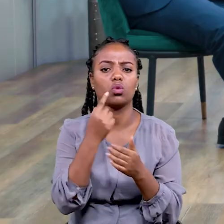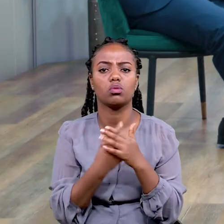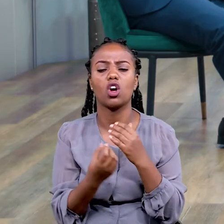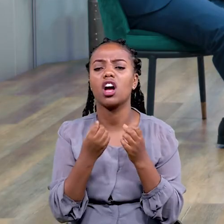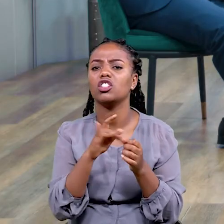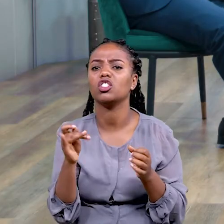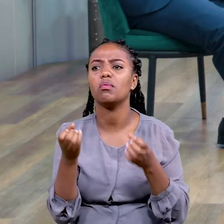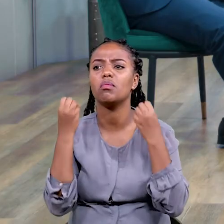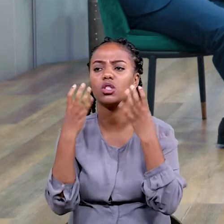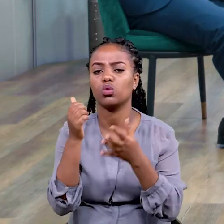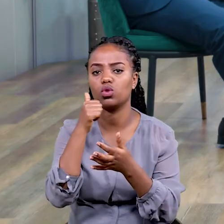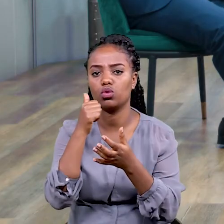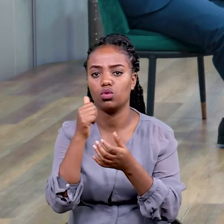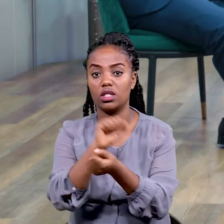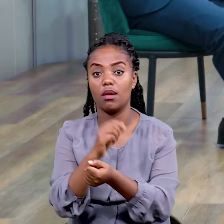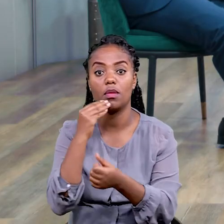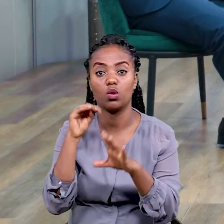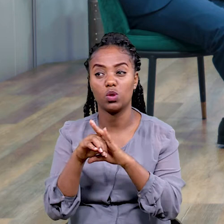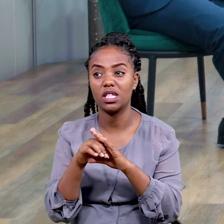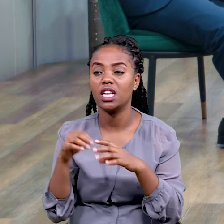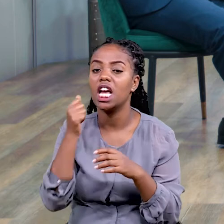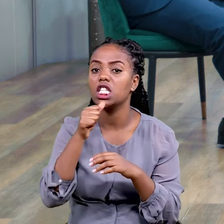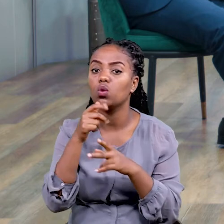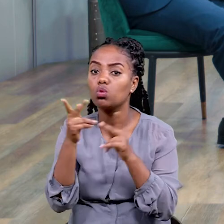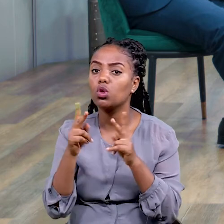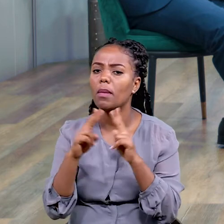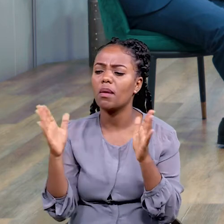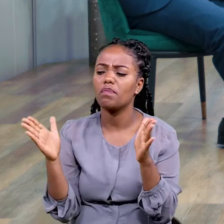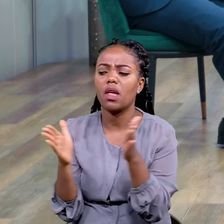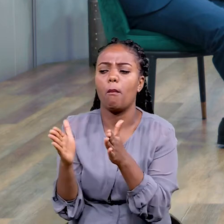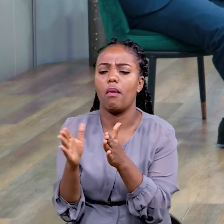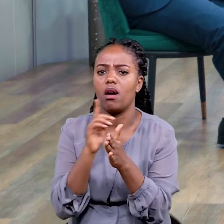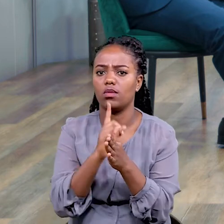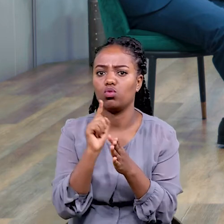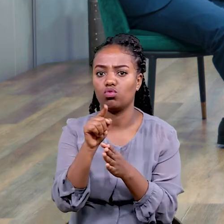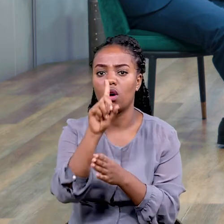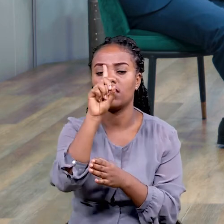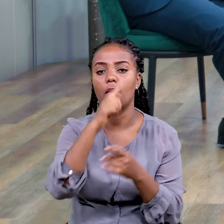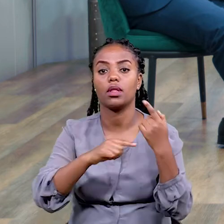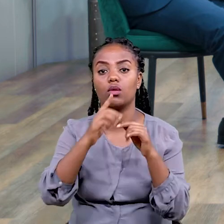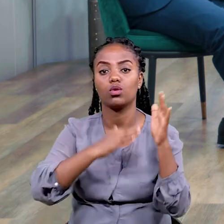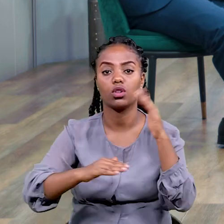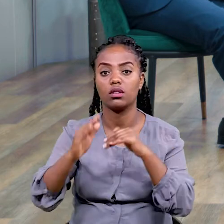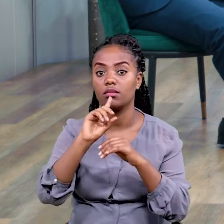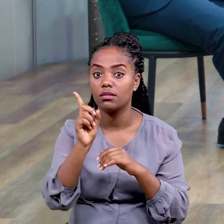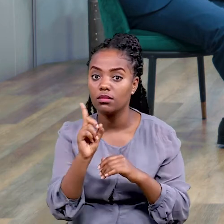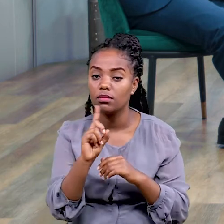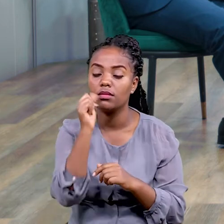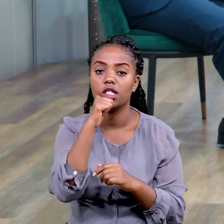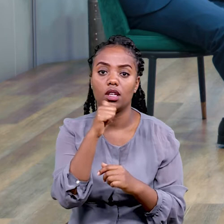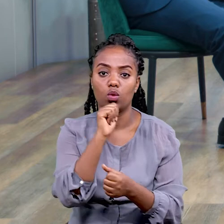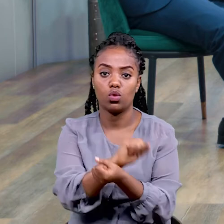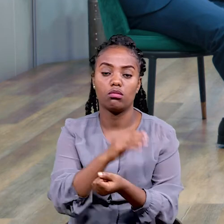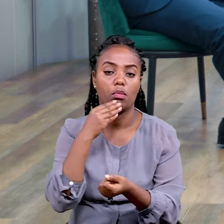ማረሚያ ቤቶች የሴቶች የሚቆዩበት ቦታ እጅግ በጣም ውስን ጠባብ ቦታ ላይ ነው። ይሄ አንዱ ያመጣው ችግር ምንድን ነው?